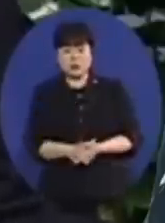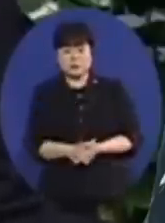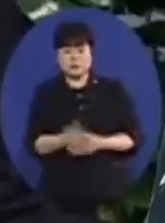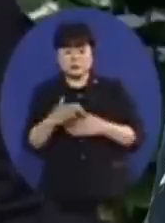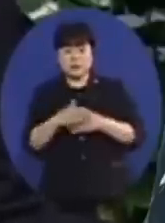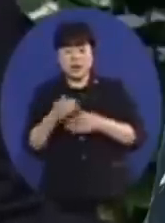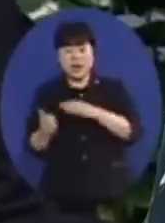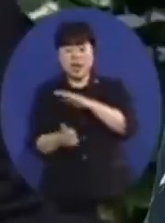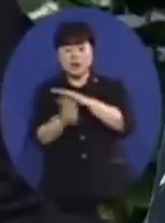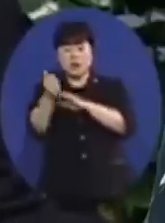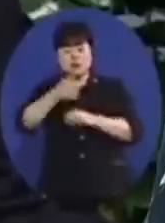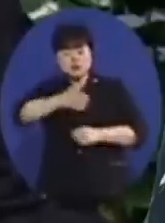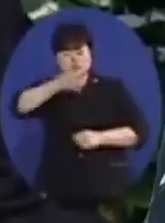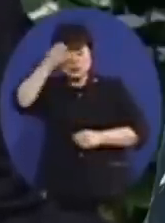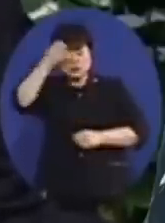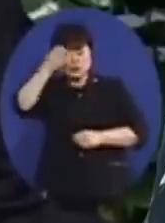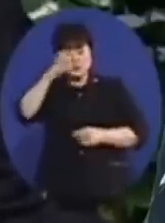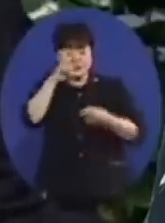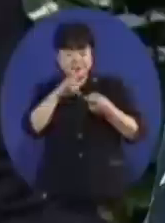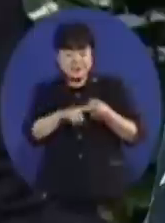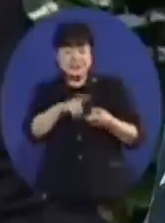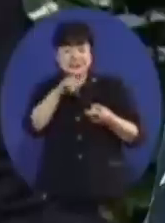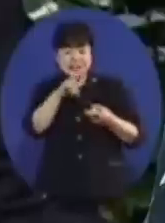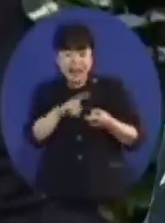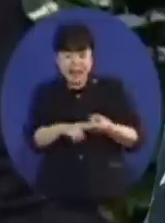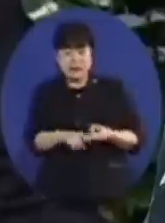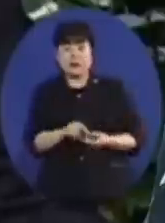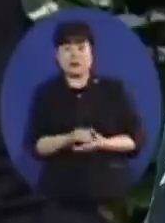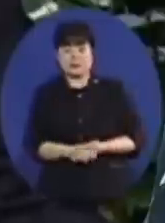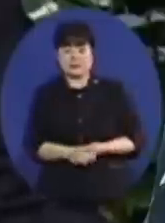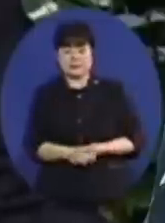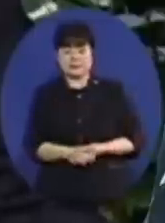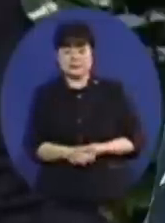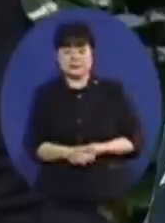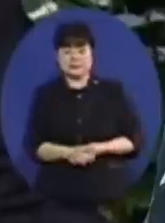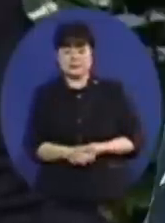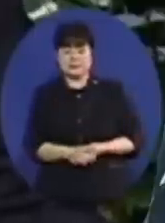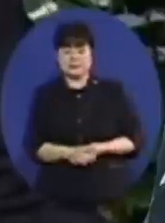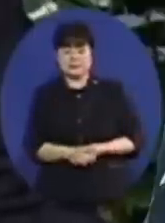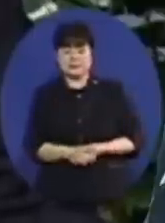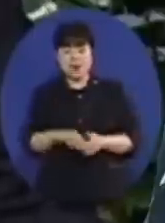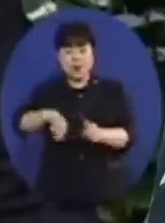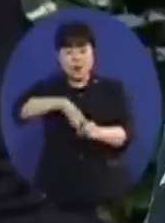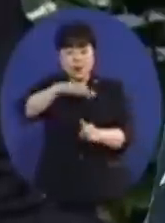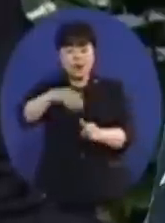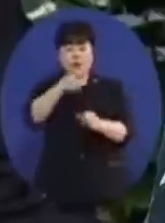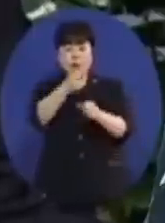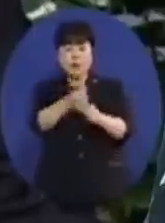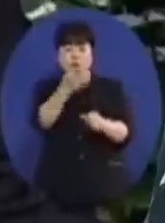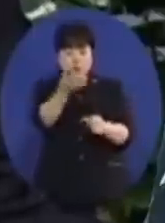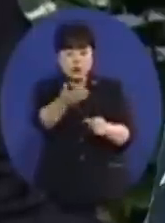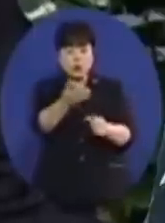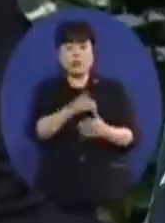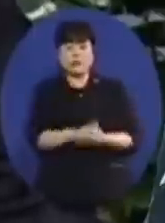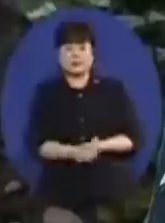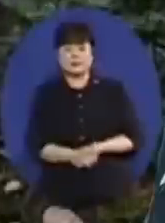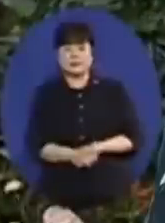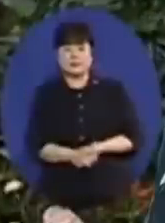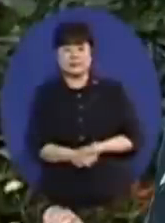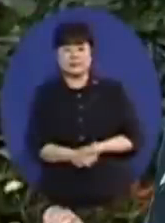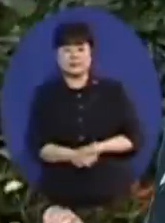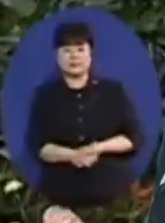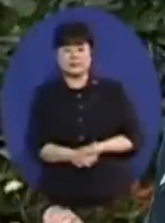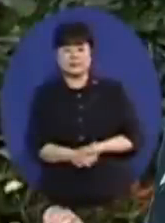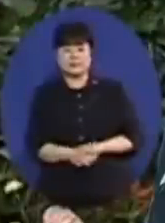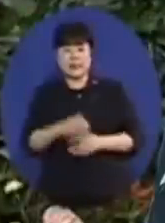내 소원과 꿈이 그 소금과 꿈의 대로 환경을 끌어당겨서 그렇게 만드는 것입니다